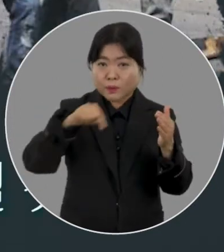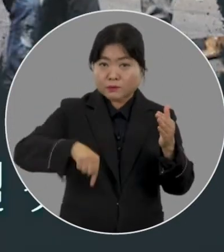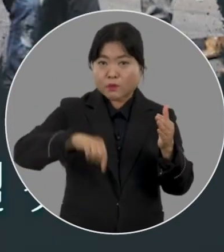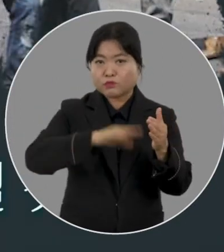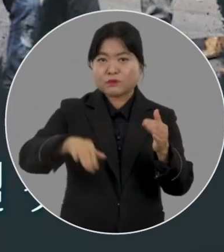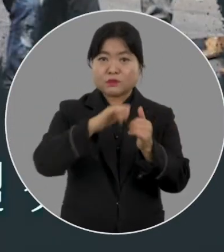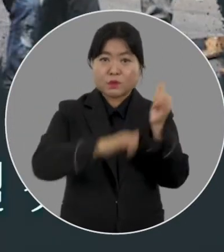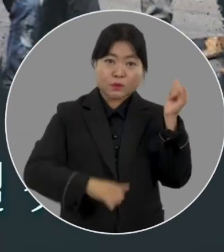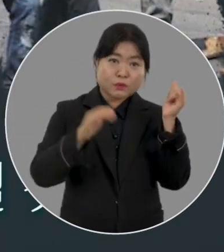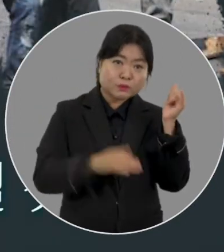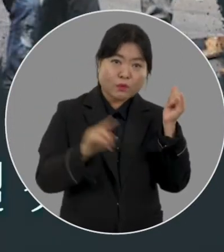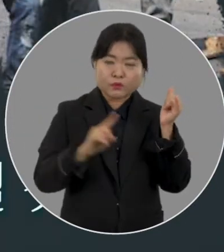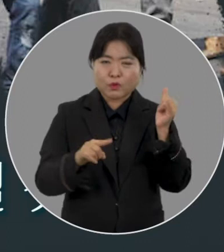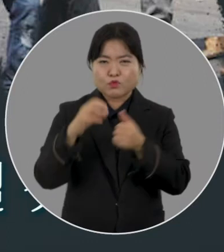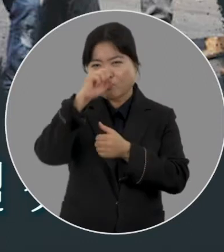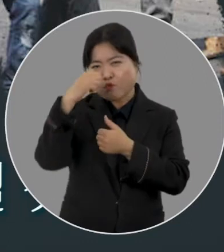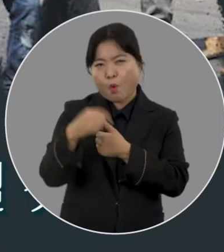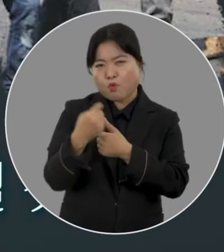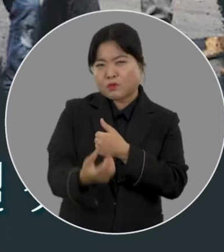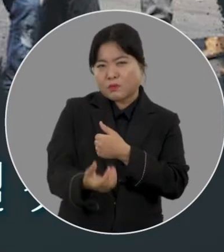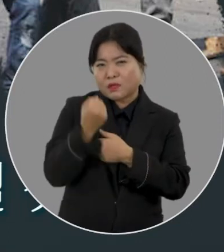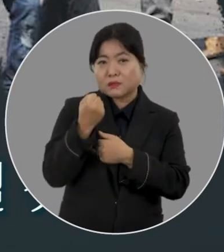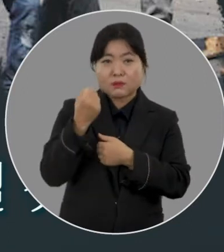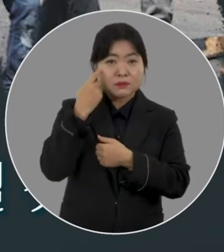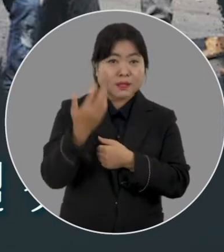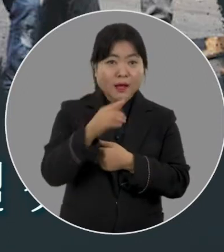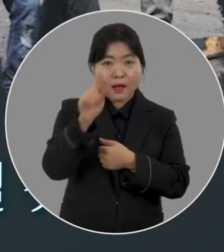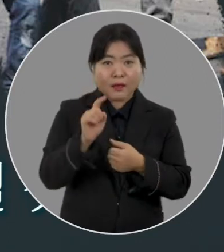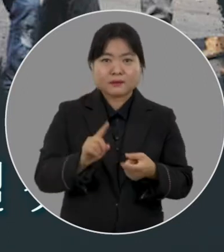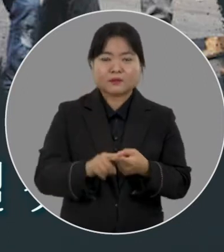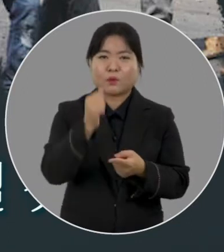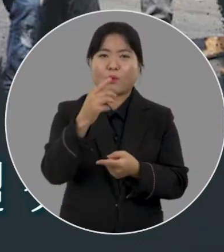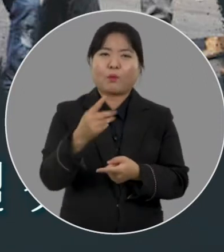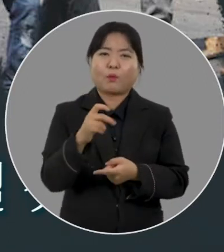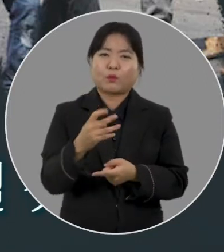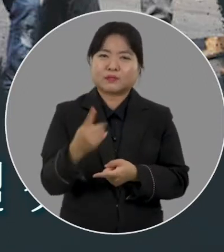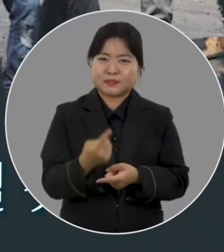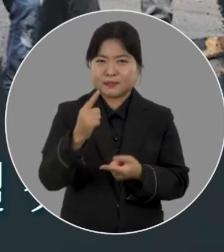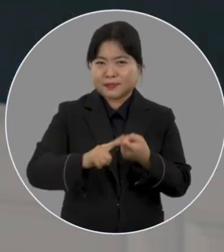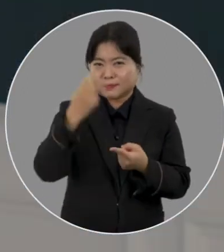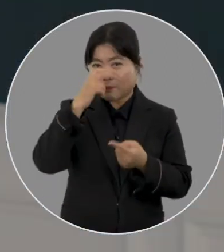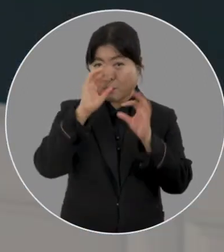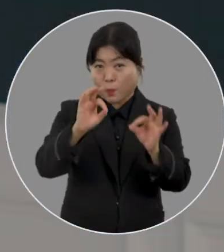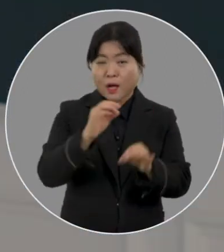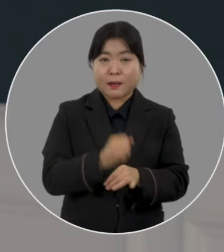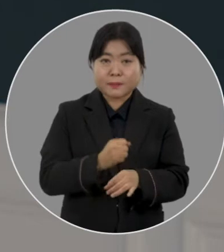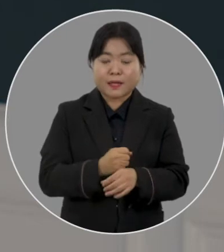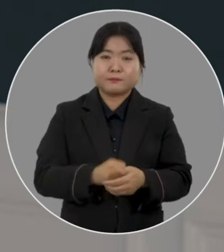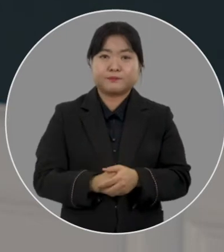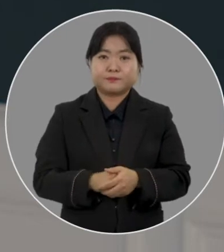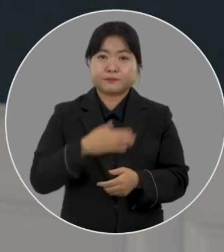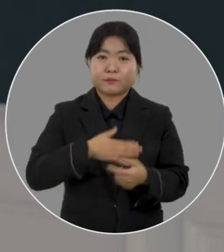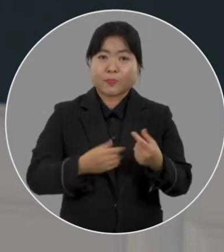우리는 역사로부터 어떤 교훈을 가질 것인가 그런 면에서 홀로코스트를 한번 살펴볼까 합니다.